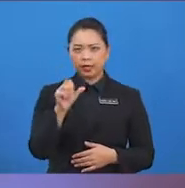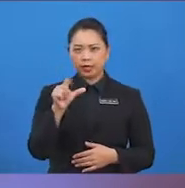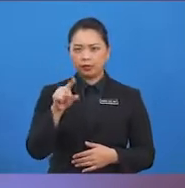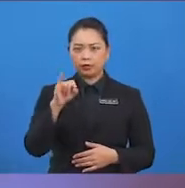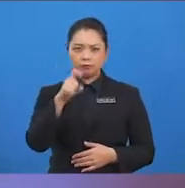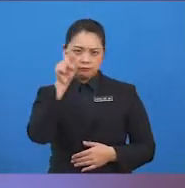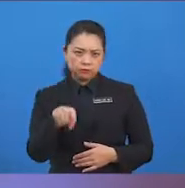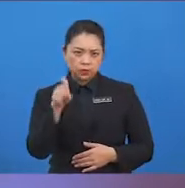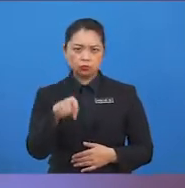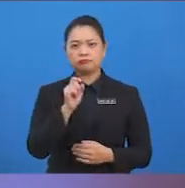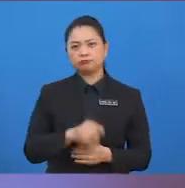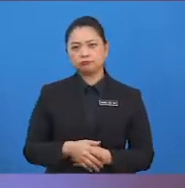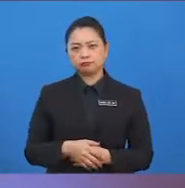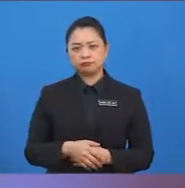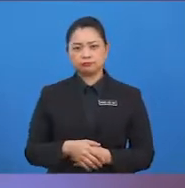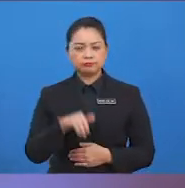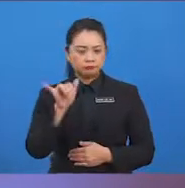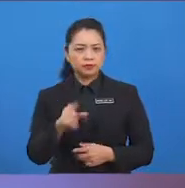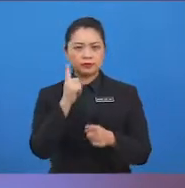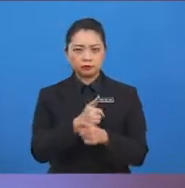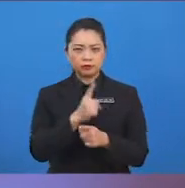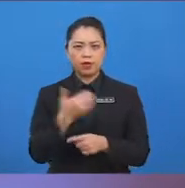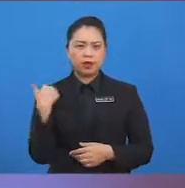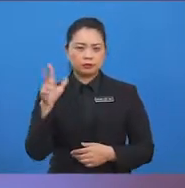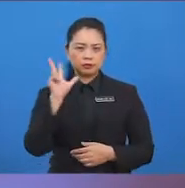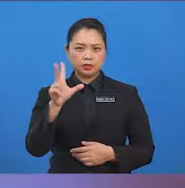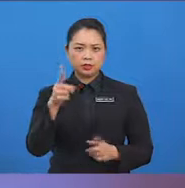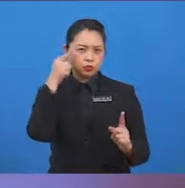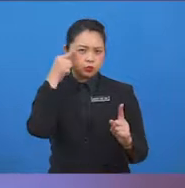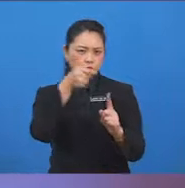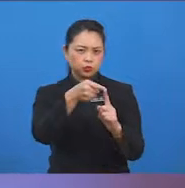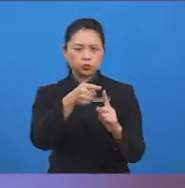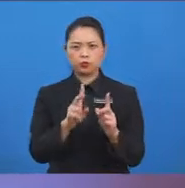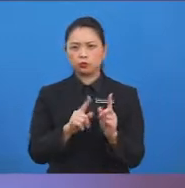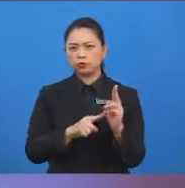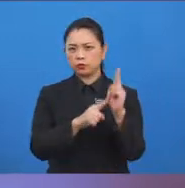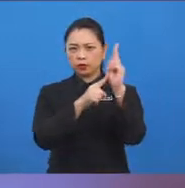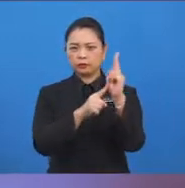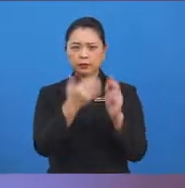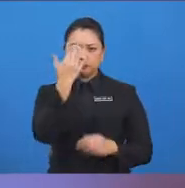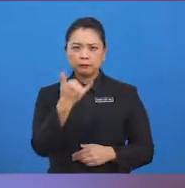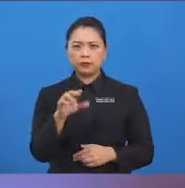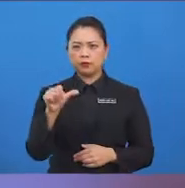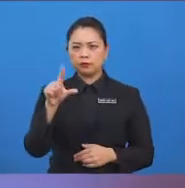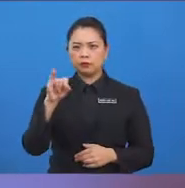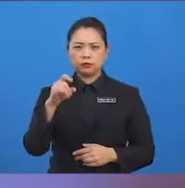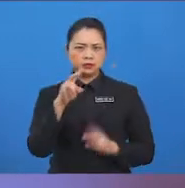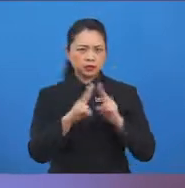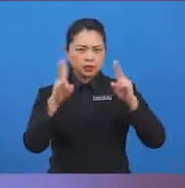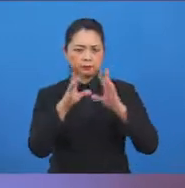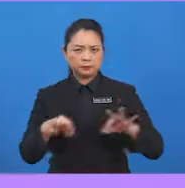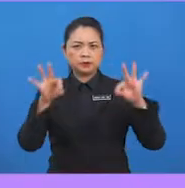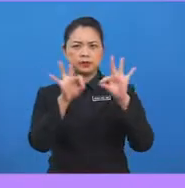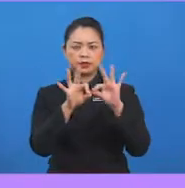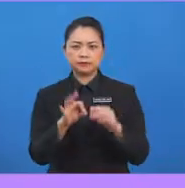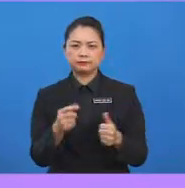perlu dihasilkan? Ya, betul. Terdapat tiga tujuan utama mengapa pengaloian sangat penting.